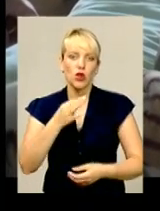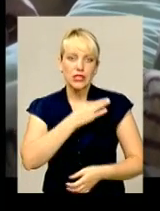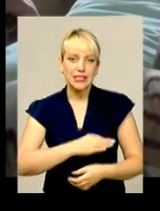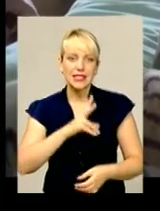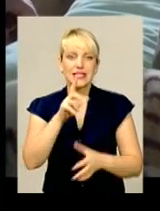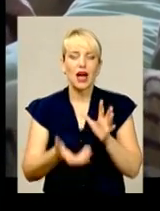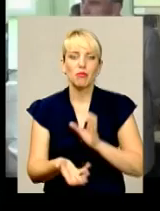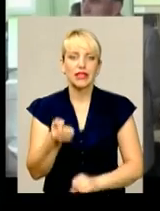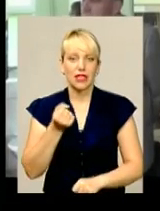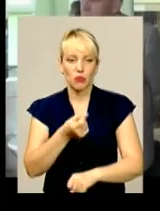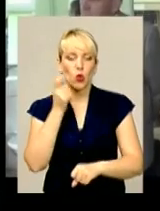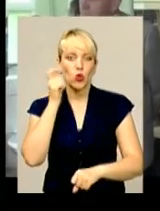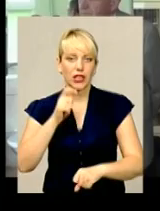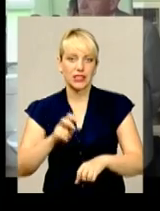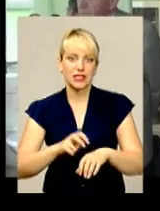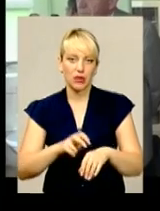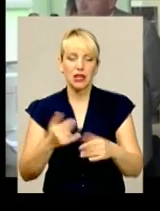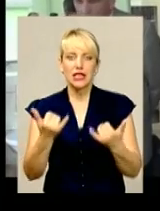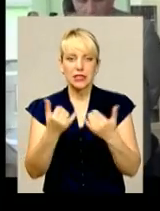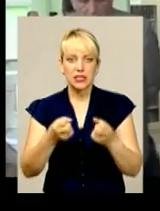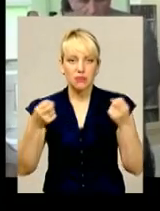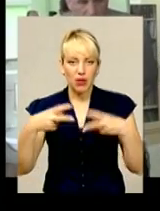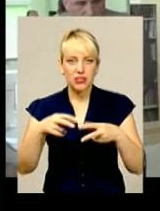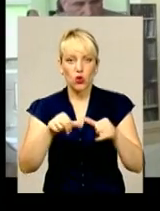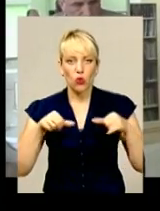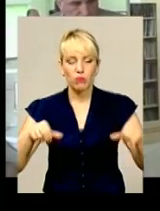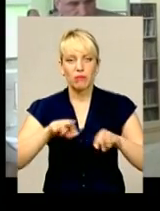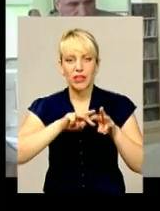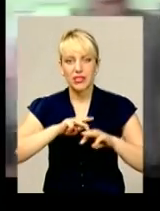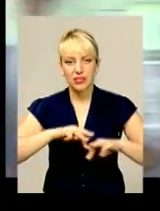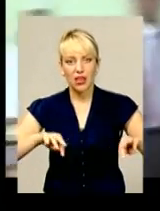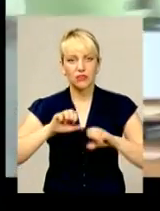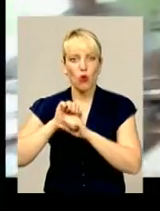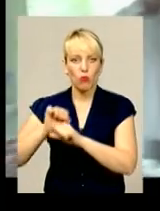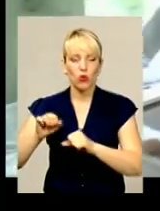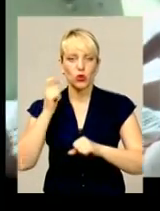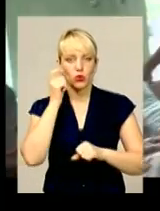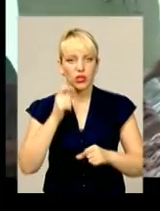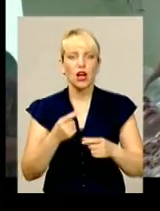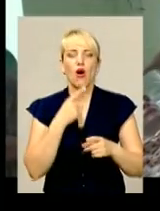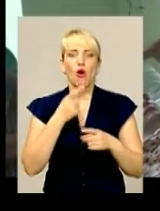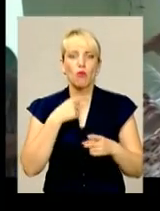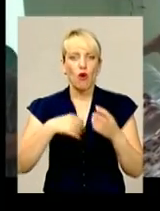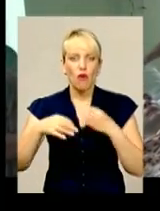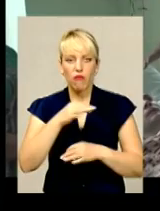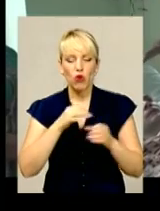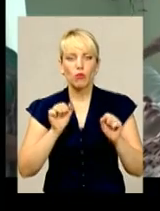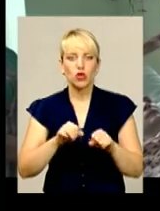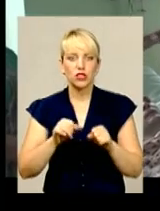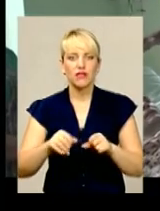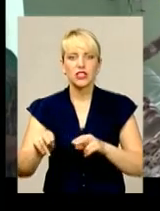за підтримки українських медиків. Наразі спецкомісія Міністерства оборони та охорони здоров'я обговорює можливість лікування подільського